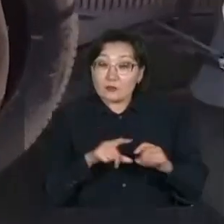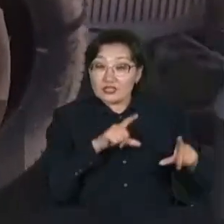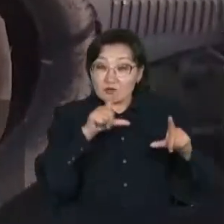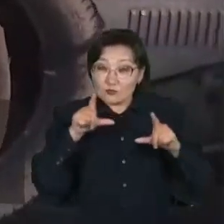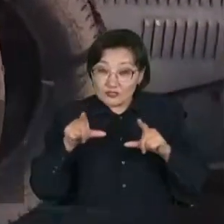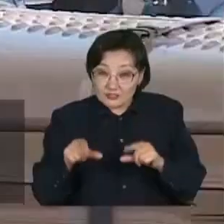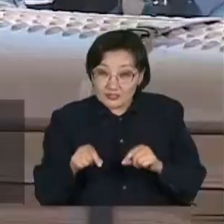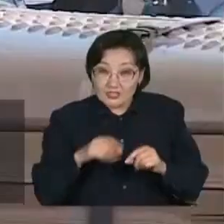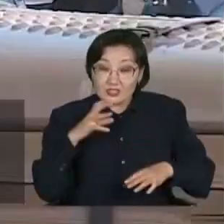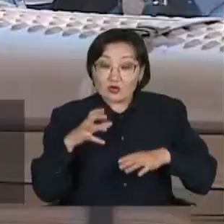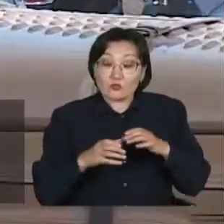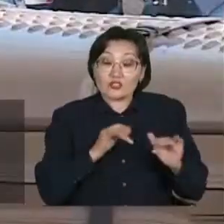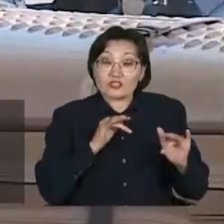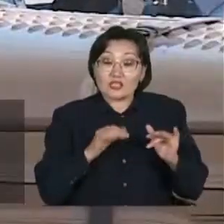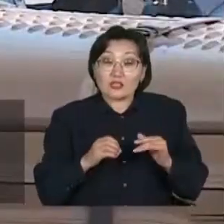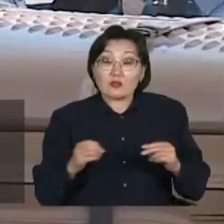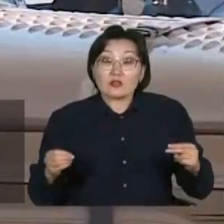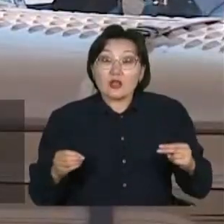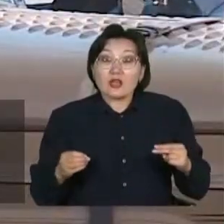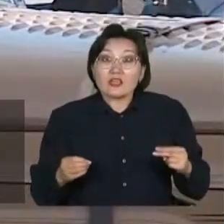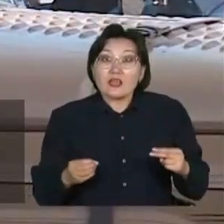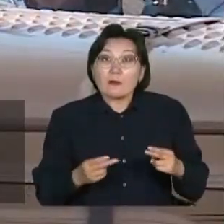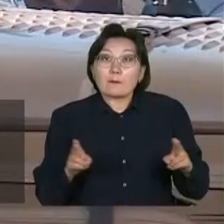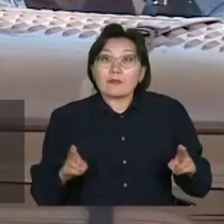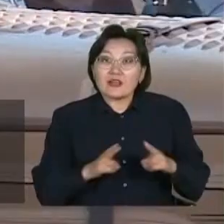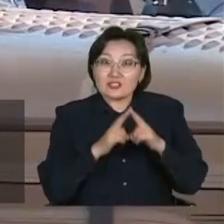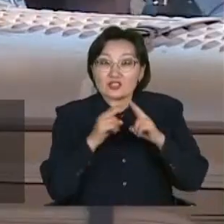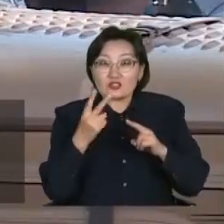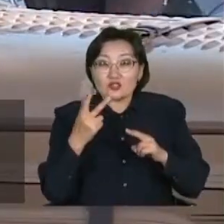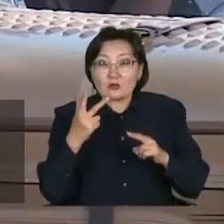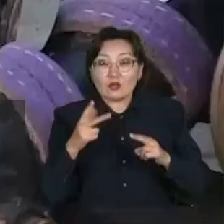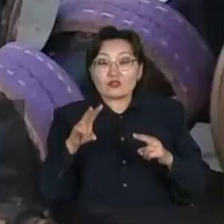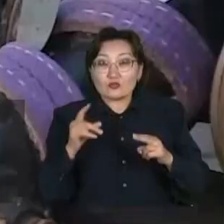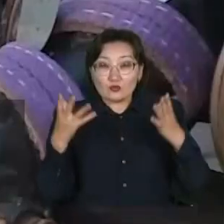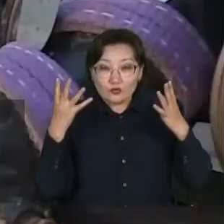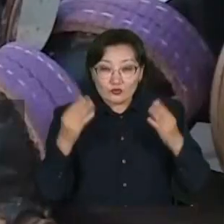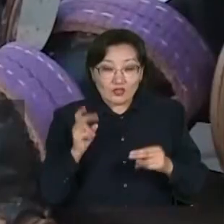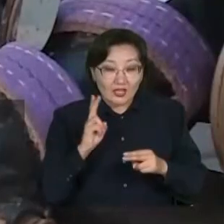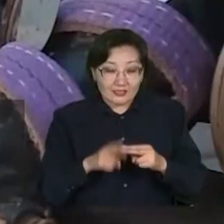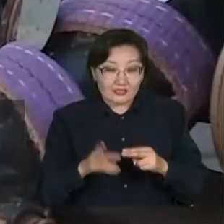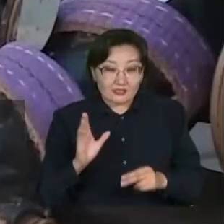екен. Әлемді аралаған іс-шара Франция астанасы Парижде 23 маусым күні аяқталмақ.